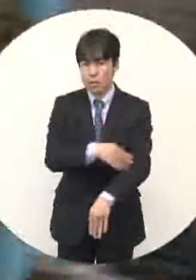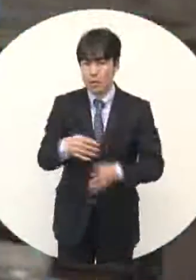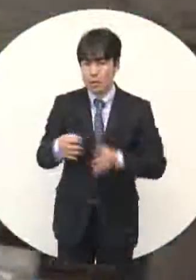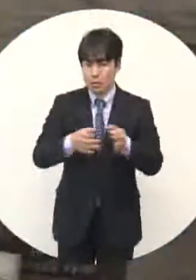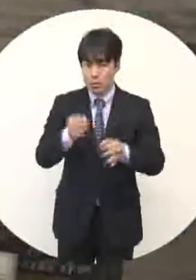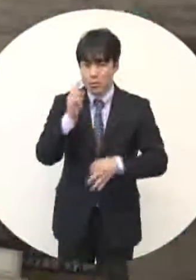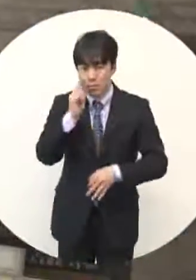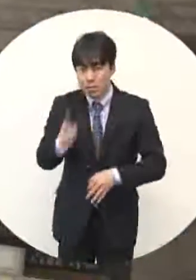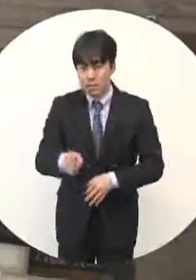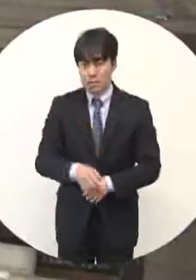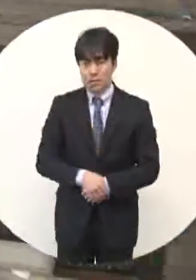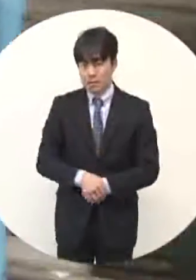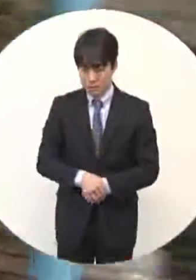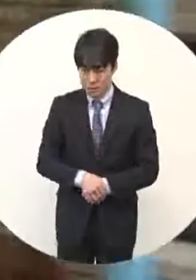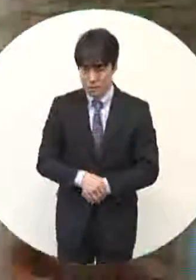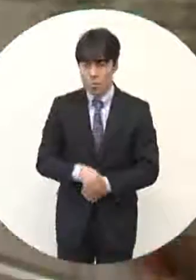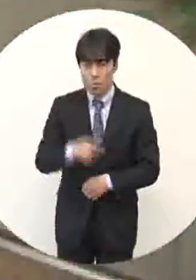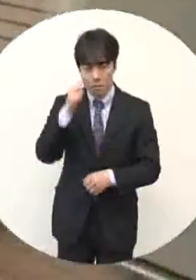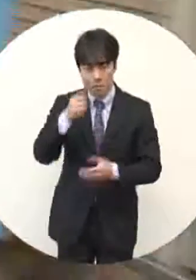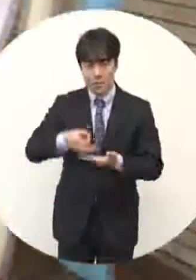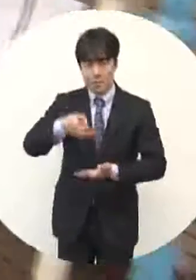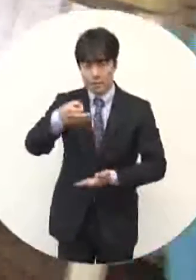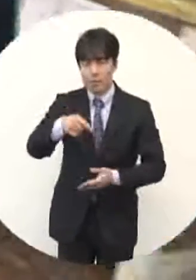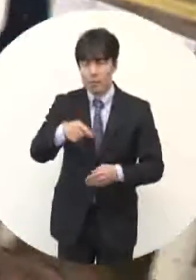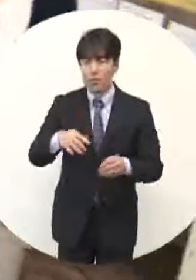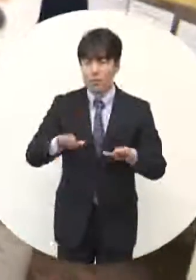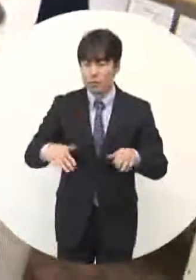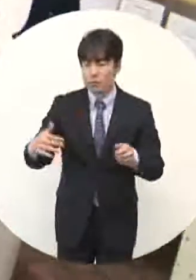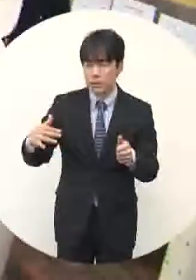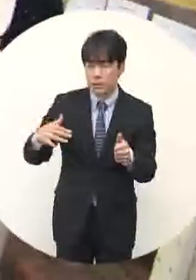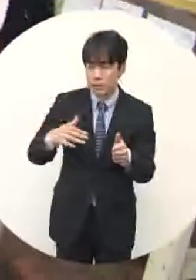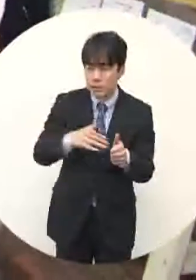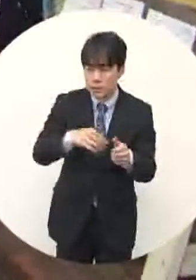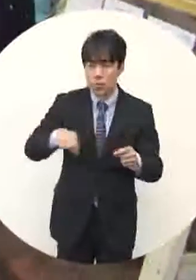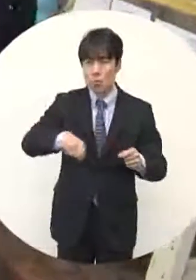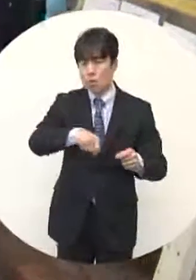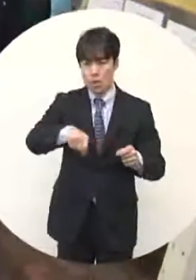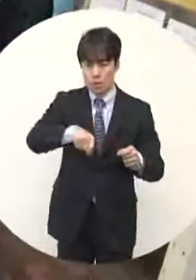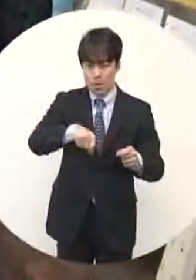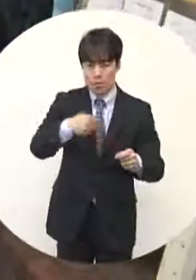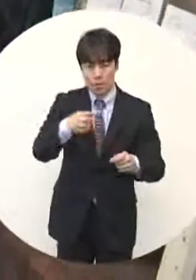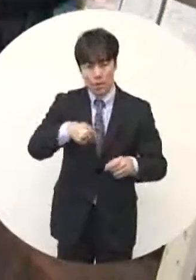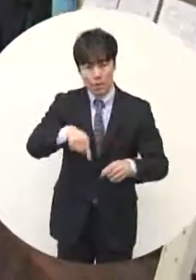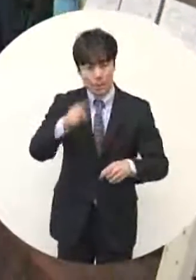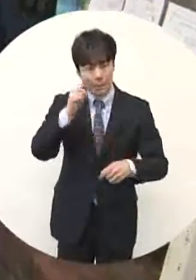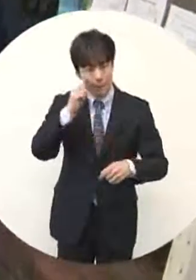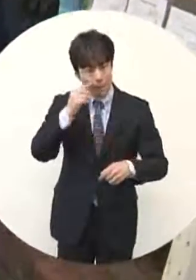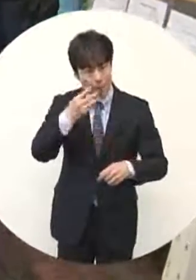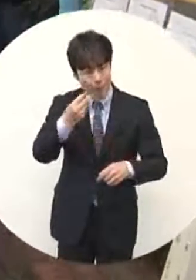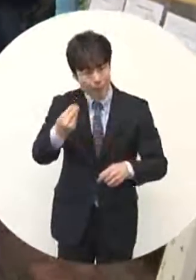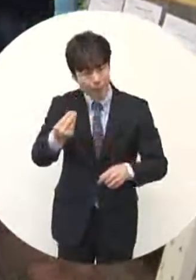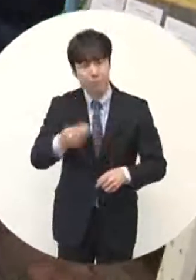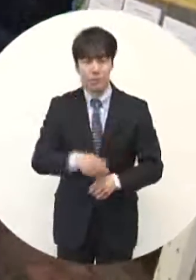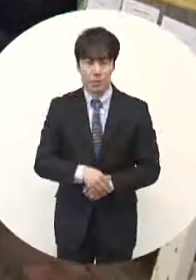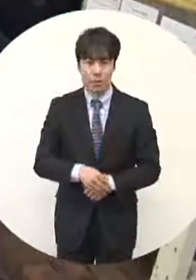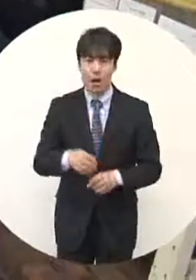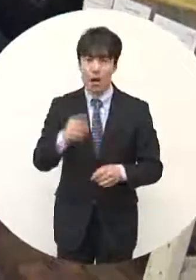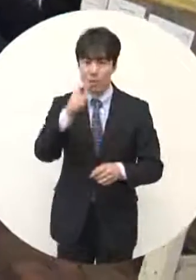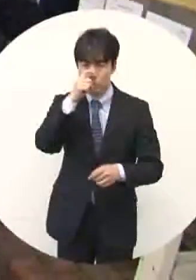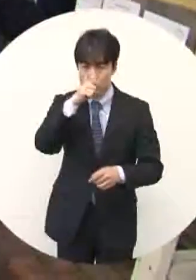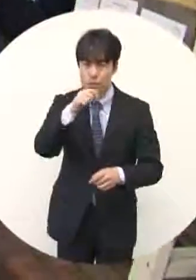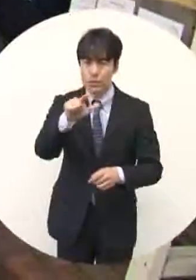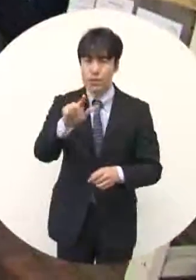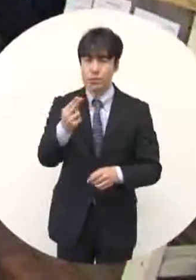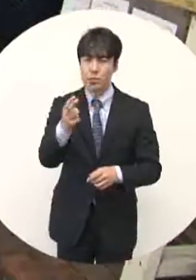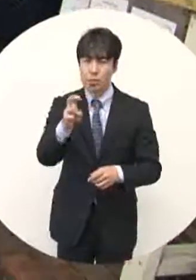さすが松本さん、お目が高い。はい、こちら最近人気のカフェでして僕も気になってたんですよ。 なんかレトロな感じもして雰囲気も良さそうです